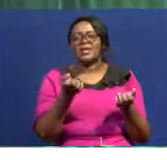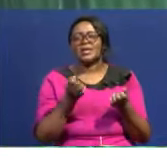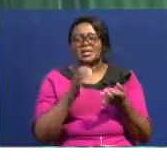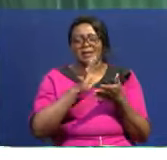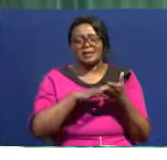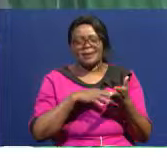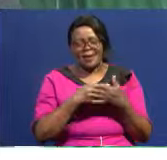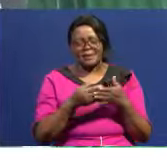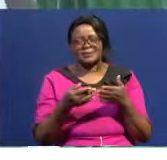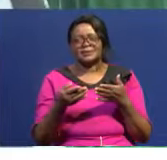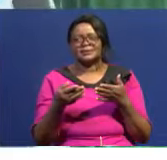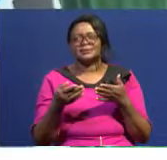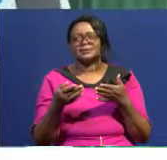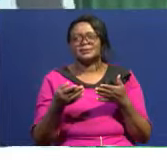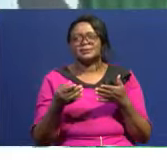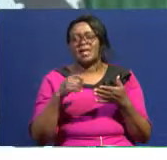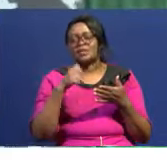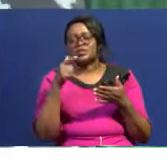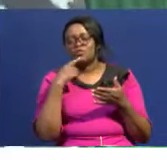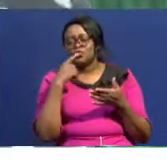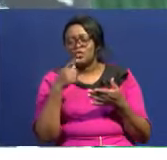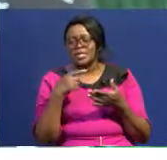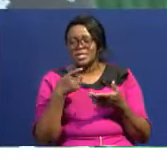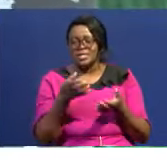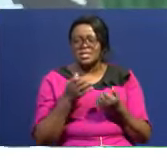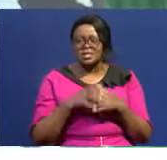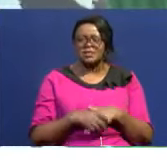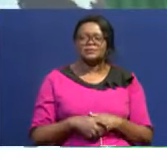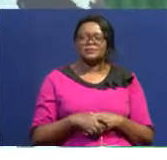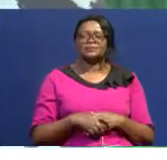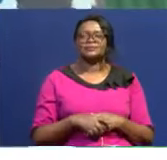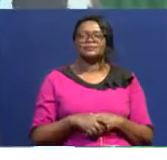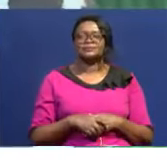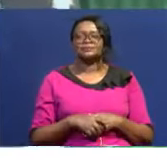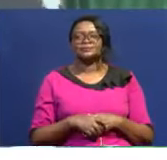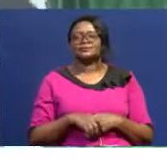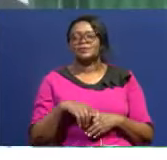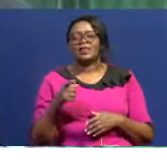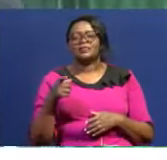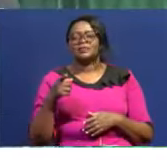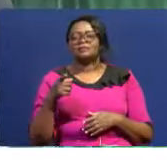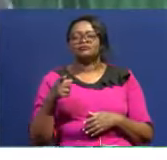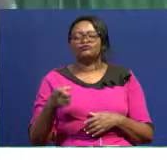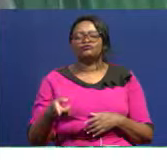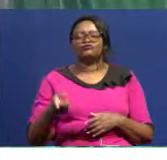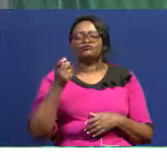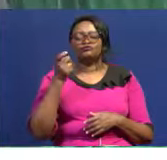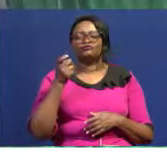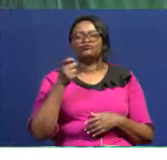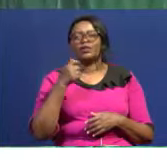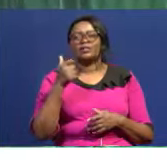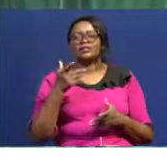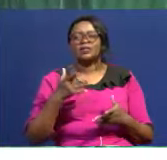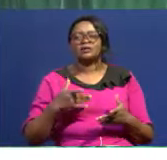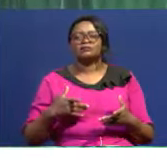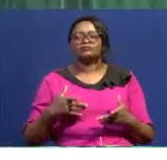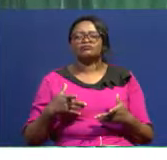neti, wale ambao wanahitaji nyavu ama